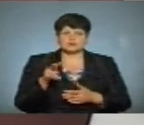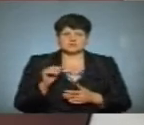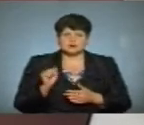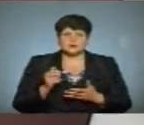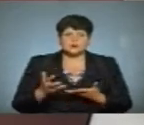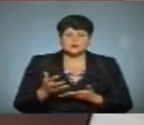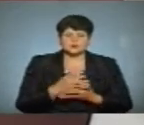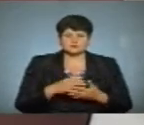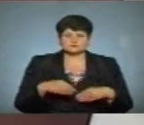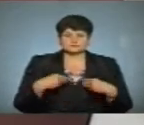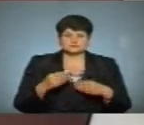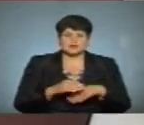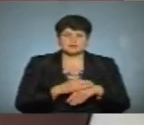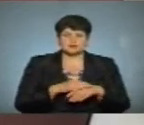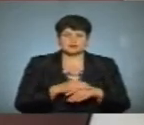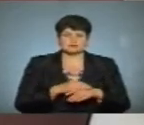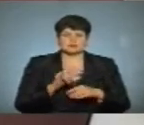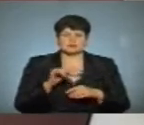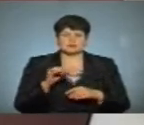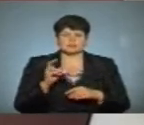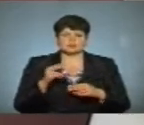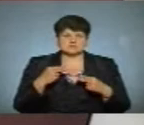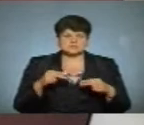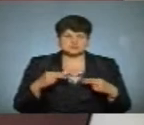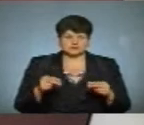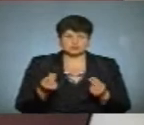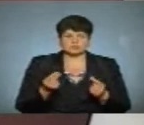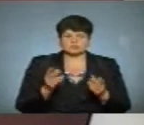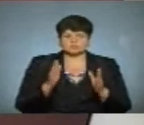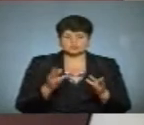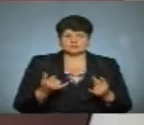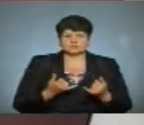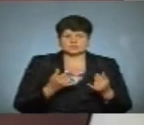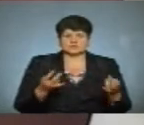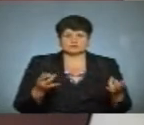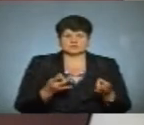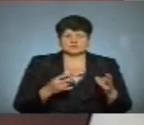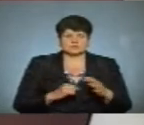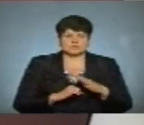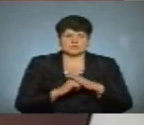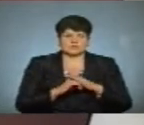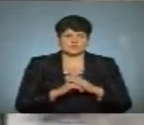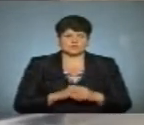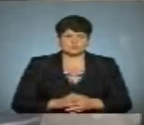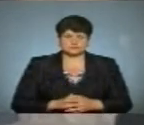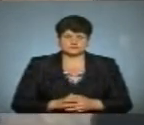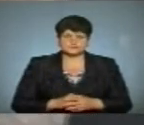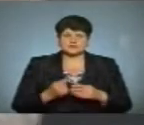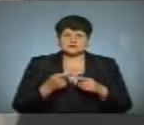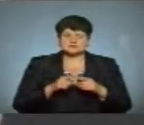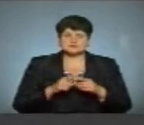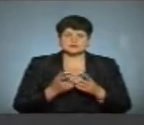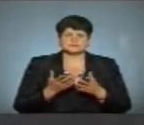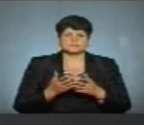теплиць виставлять на благодійний аукціон. Кошти підуть на потреби фонду, каже Андрій Назаренко. Це ресурсний